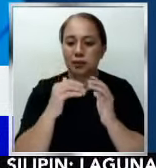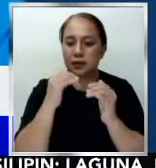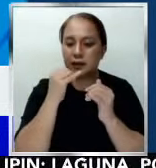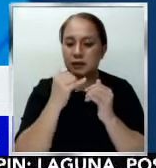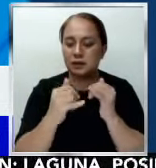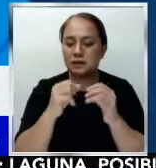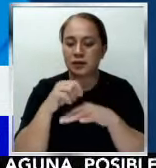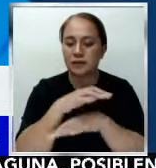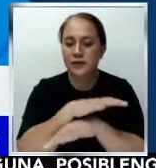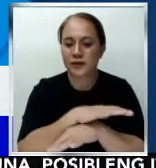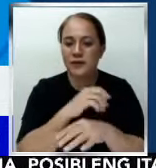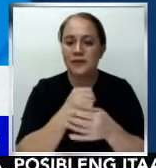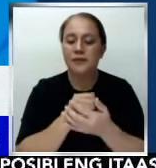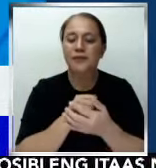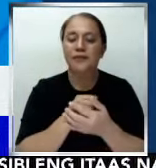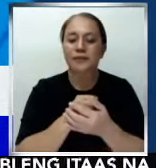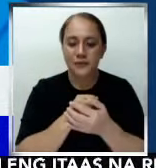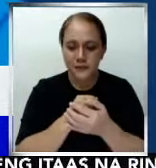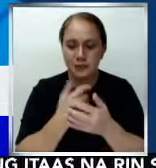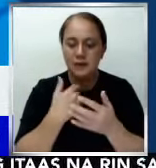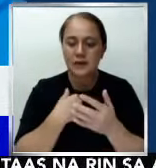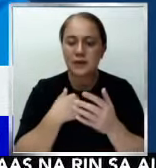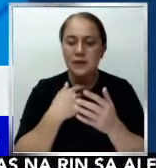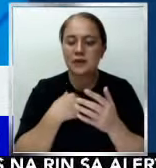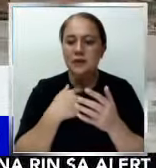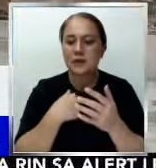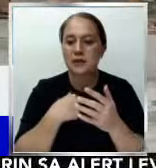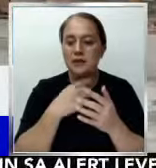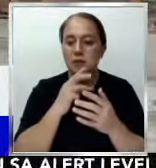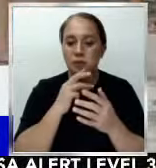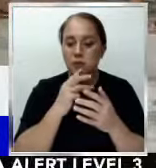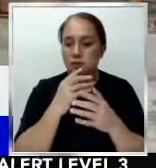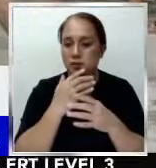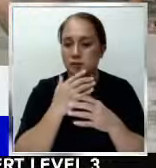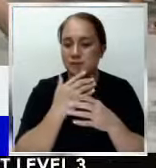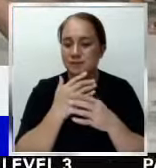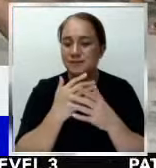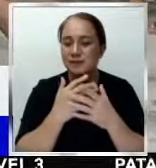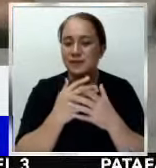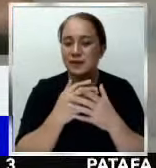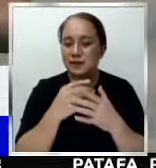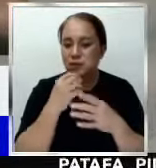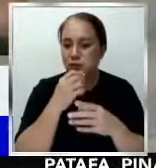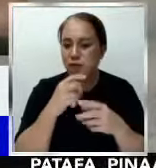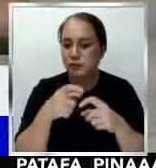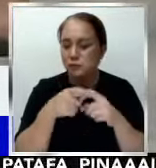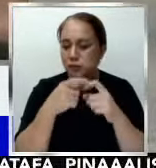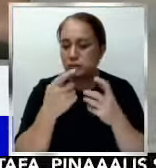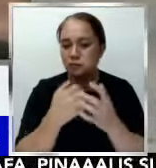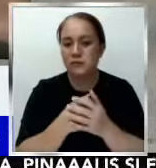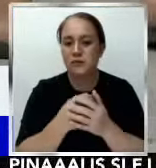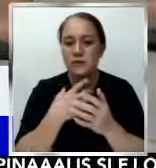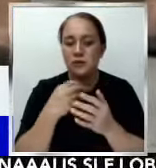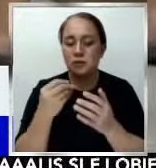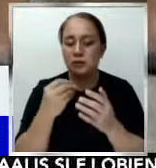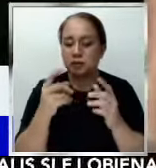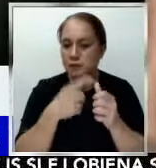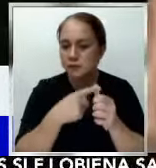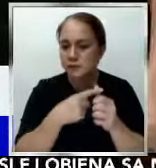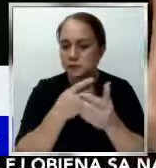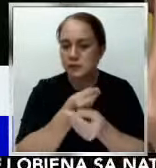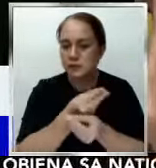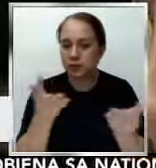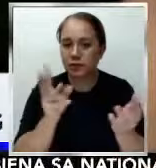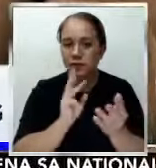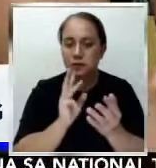mga rotation interruption kung darating tayo doon. Pinaprioritize namin yung pag-distribute ng water dito sa